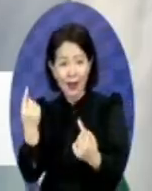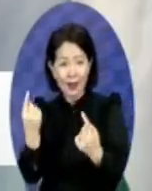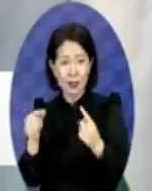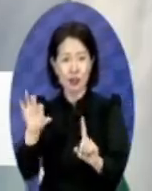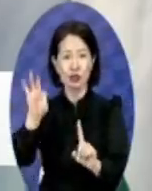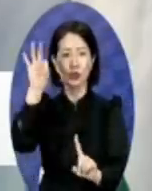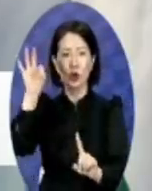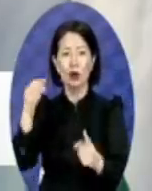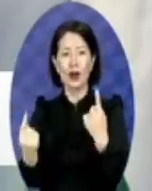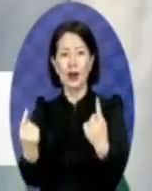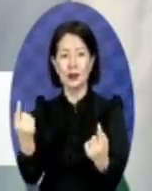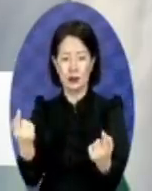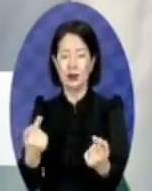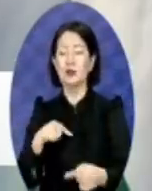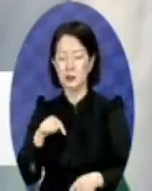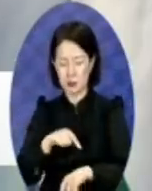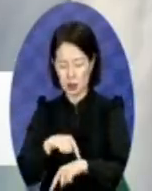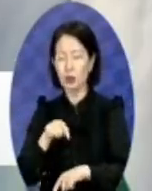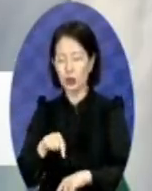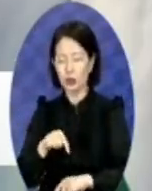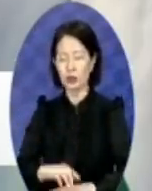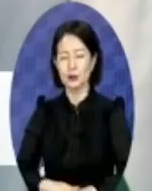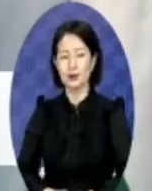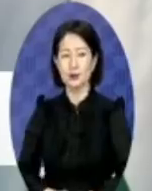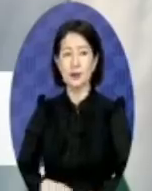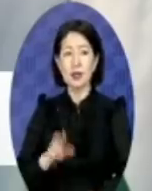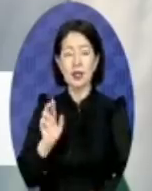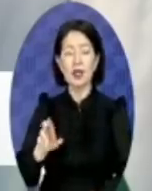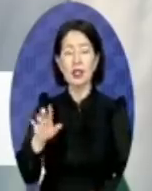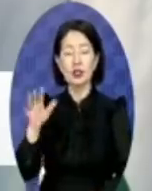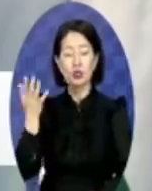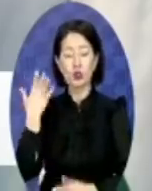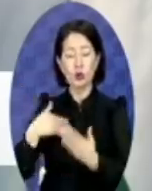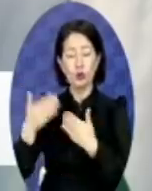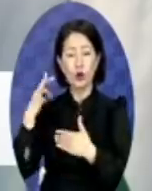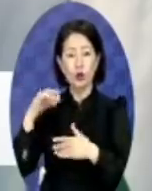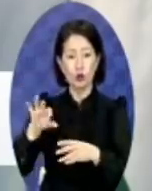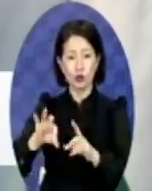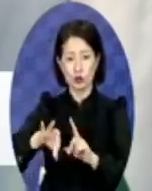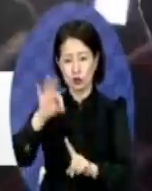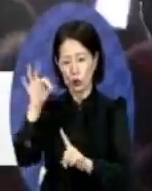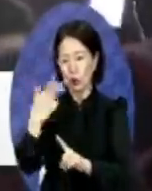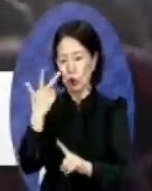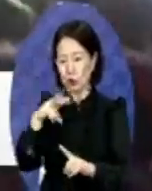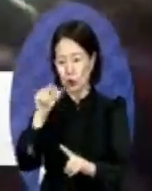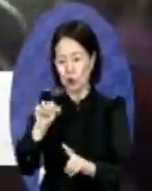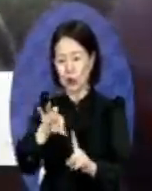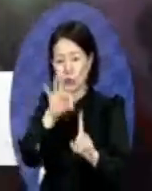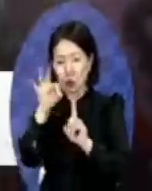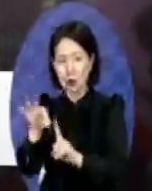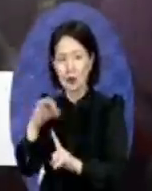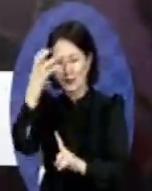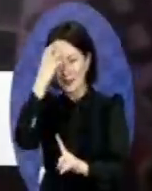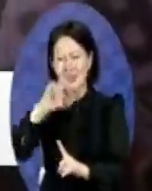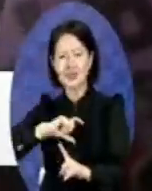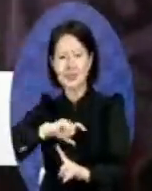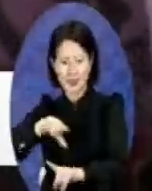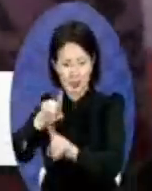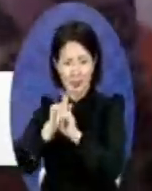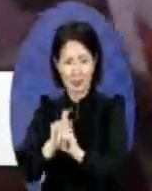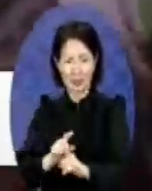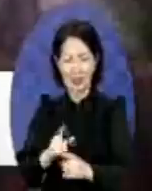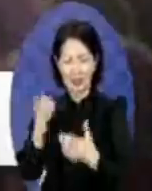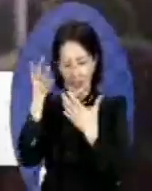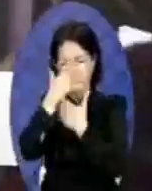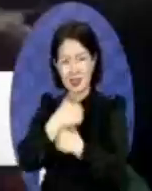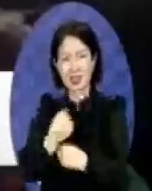сонгоход хүрлээ. За Виктор Орбаны баруун төвийн нам өнгөрсөн оны сонгуульд 3-р удаагаа сонгогдож засгийн эрхийг барьж байна. Тус намын хувьд бол ислам